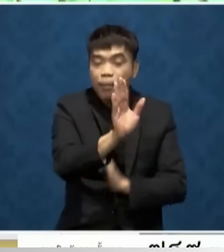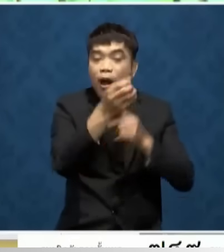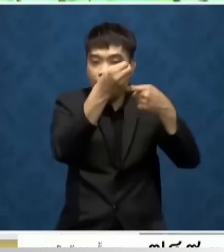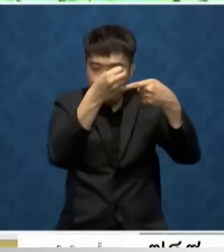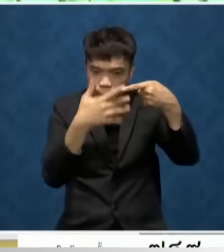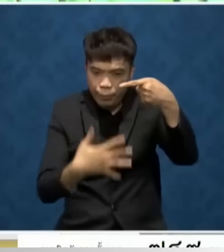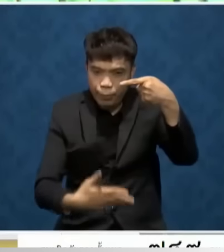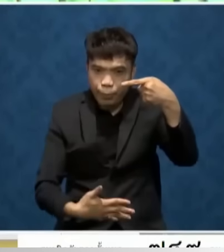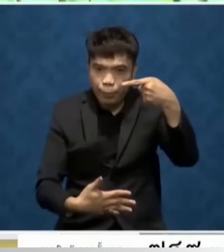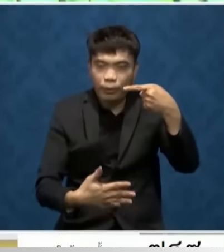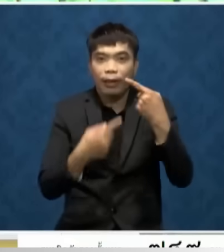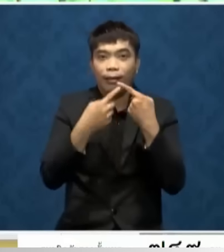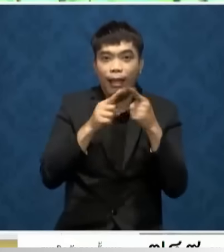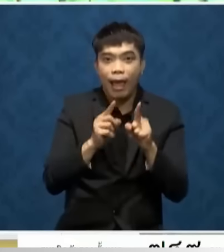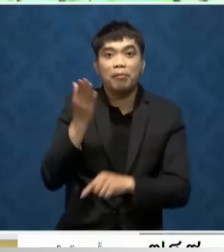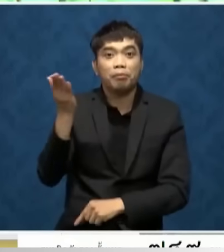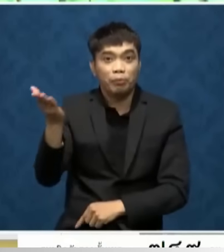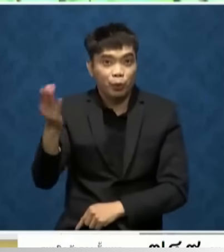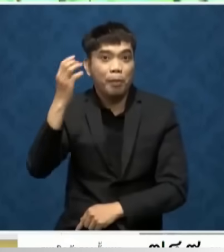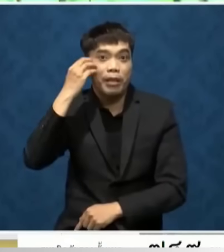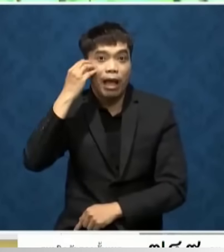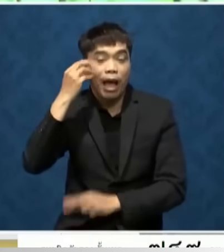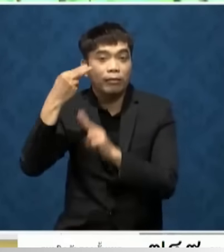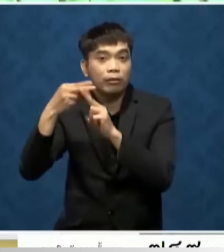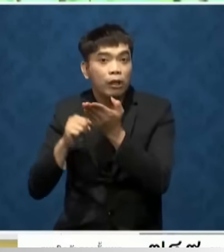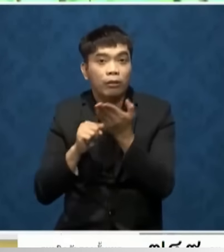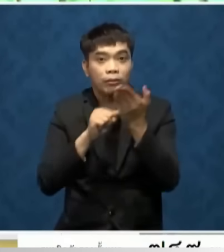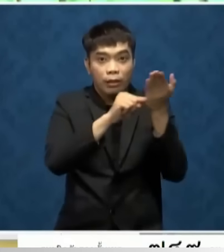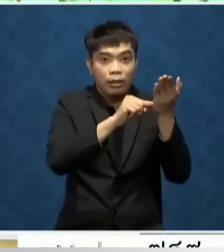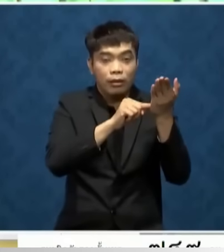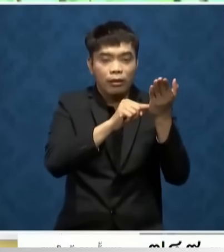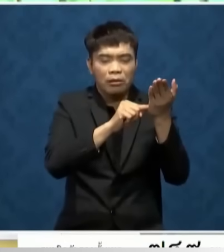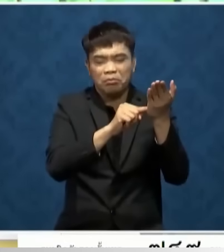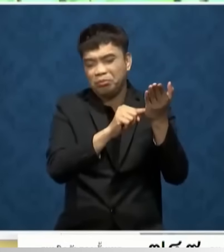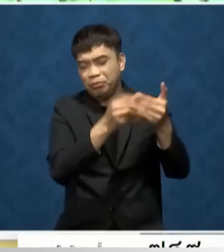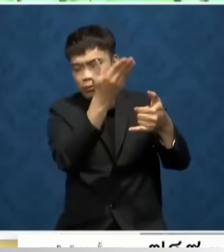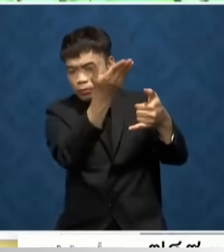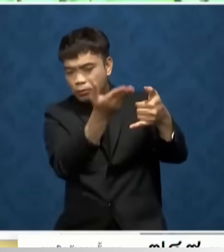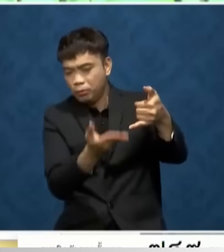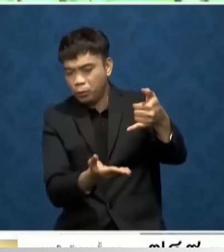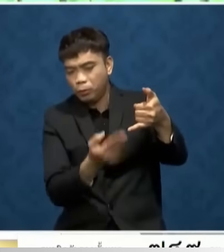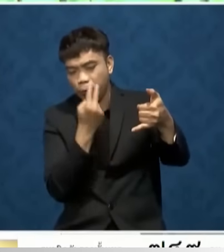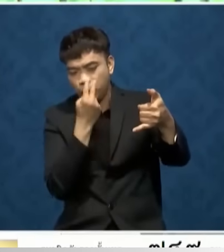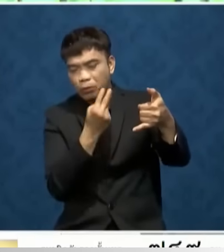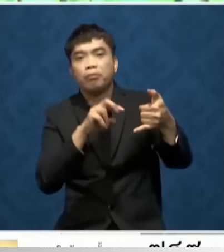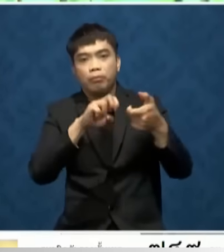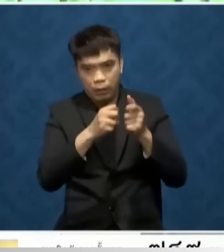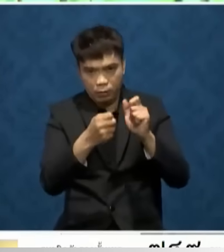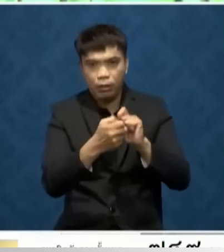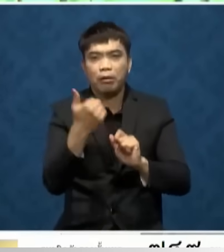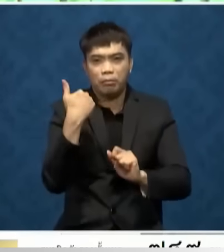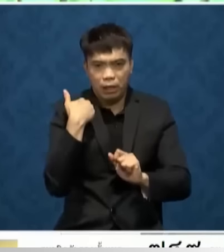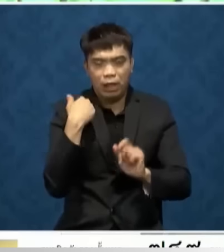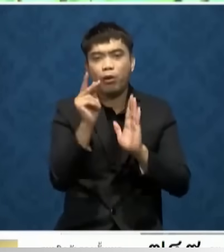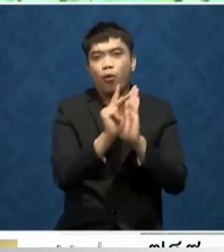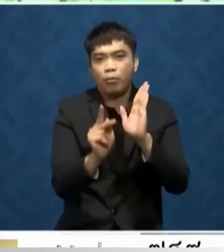ณพิธาลิ้มเจริญรัตน์ที่ได้รับการเสนอชื่อนั้นมีปัญหาเรื่องคุณสมบัติก็คือขัดต่อ